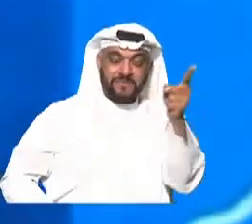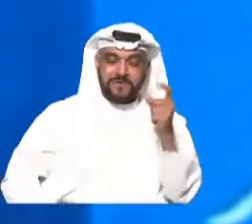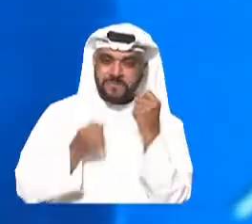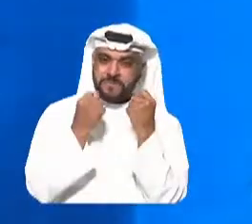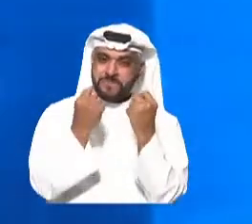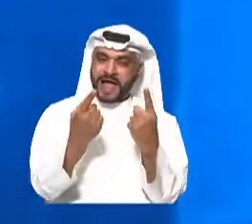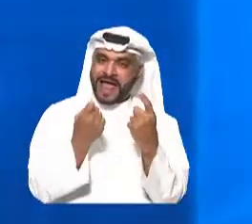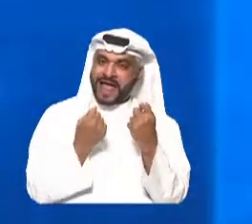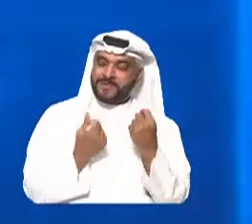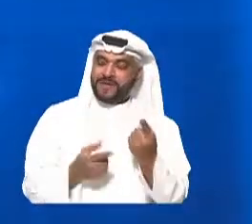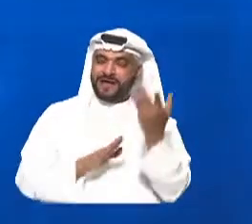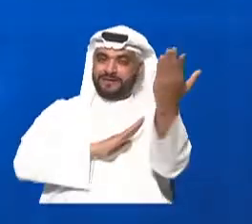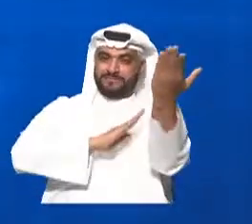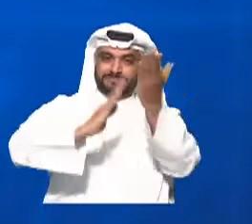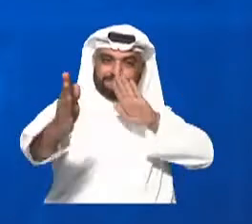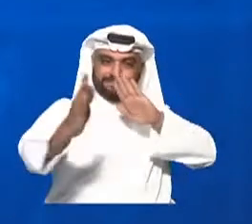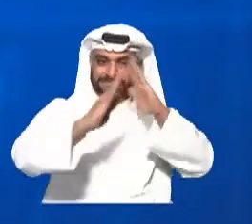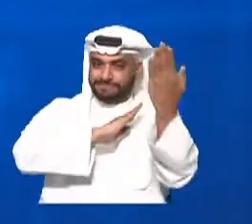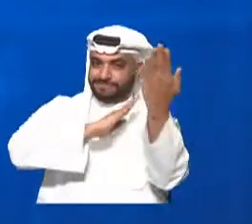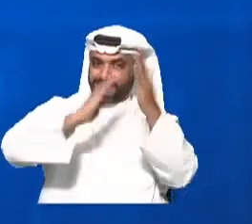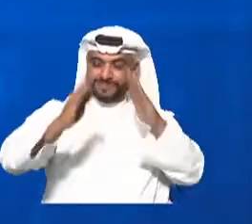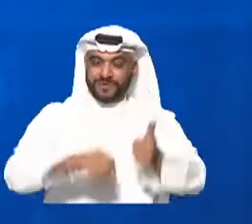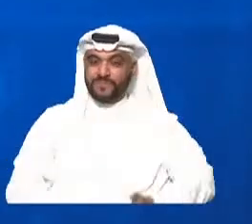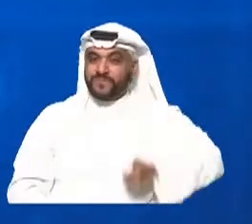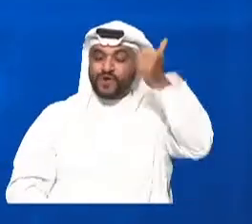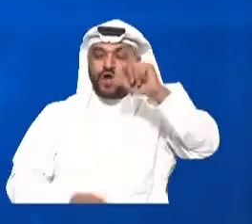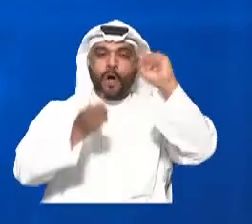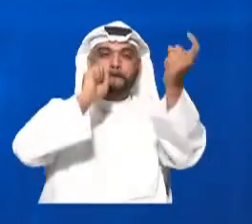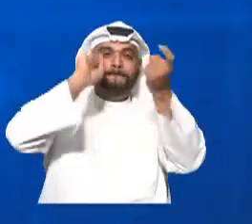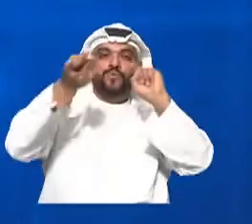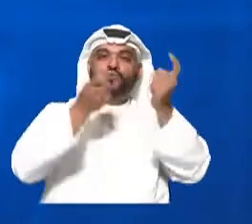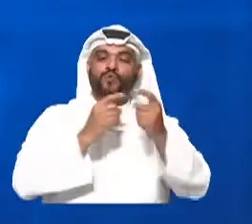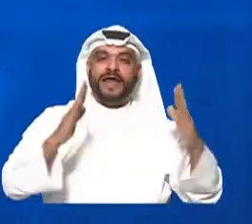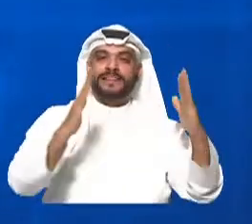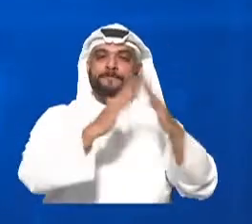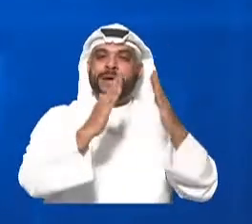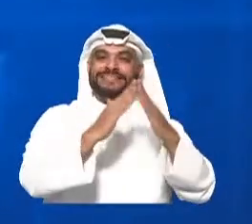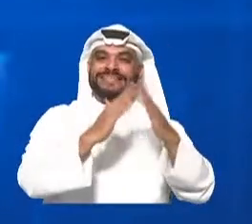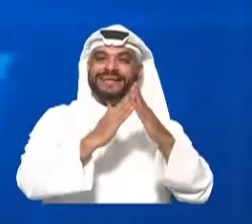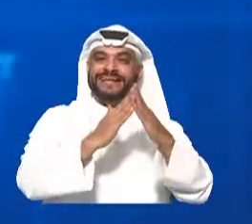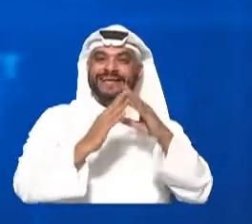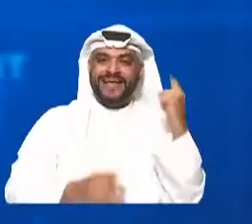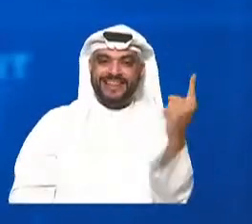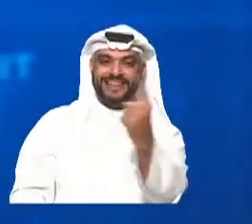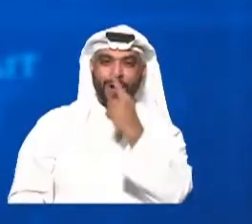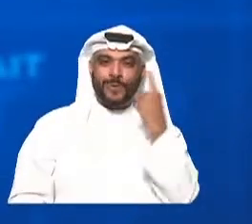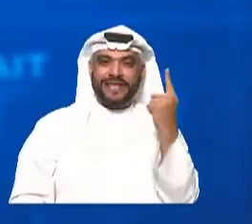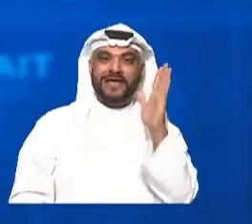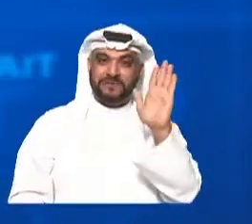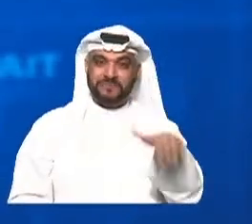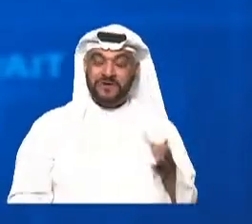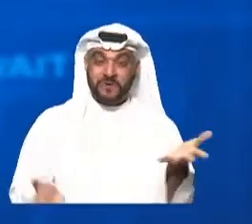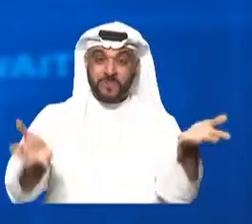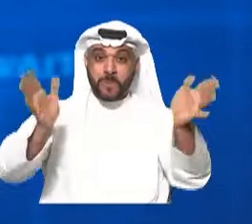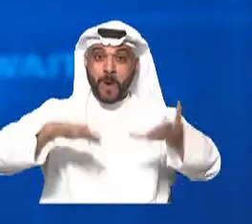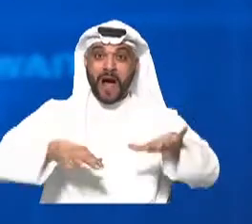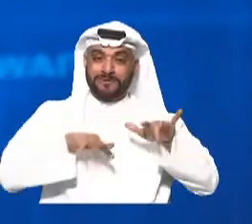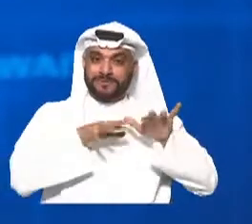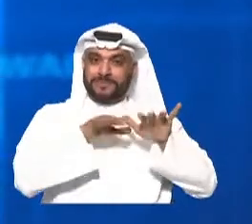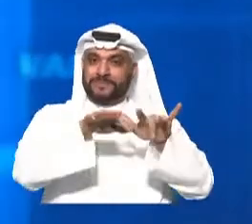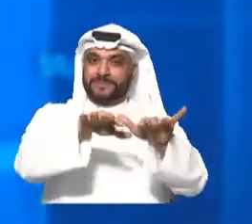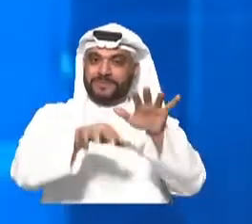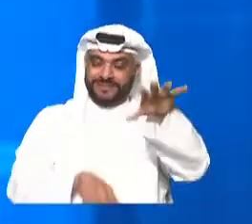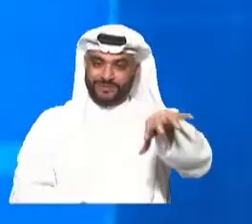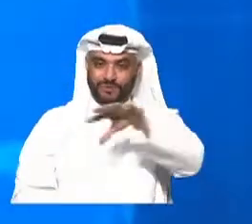70 و77 كيلوغرام في بطولة مصر الدولية للفنون القتالية المختلطة بمشاركة العديد من الأبطال من